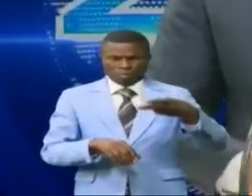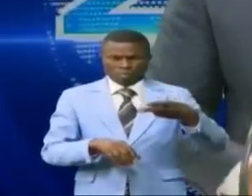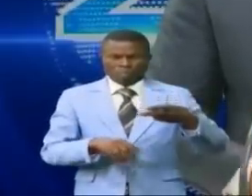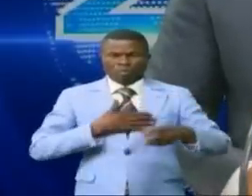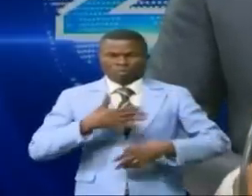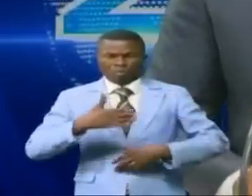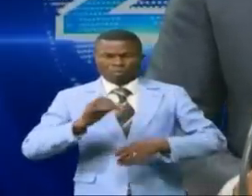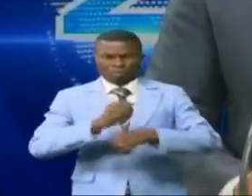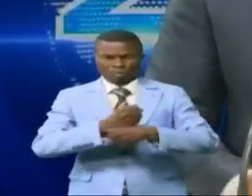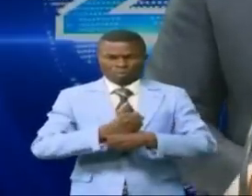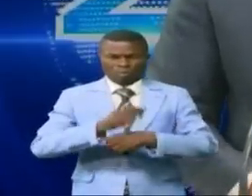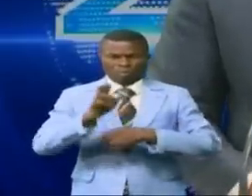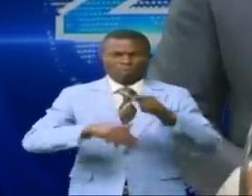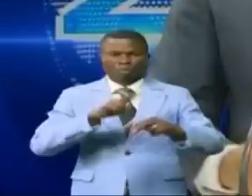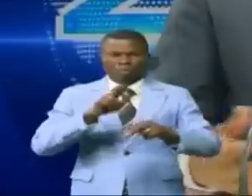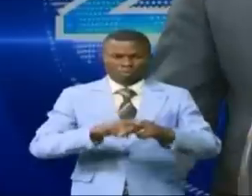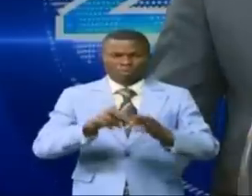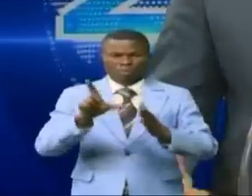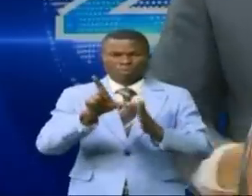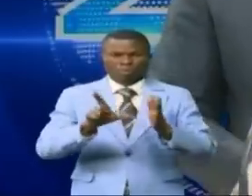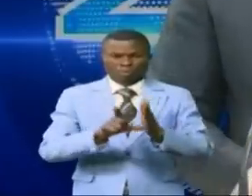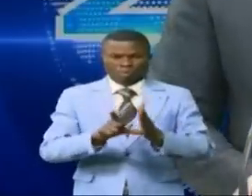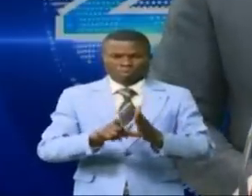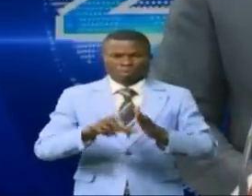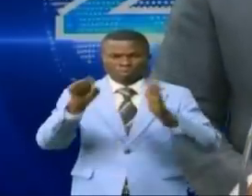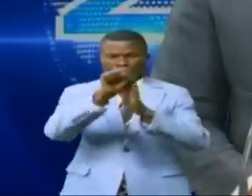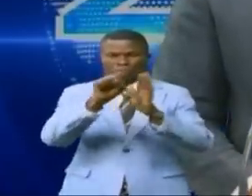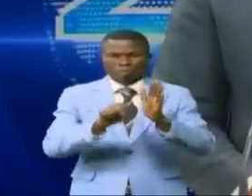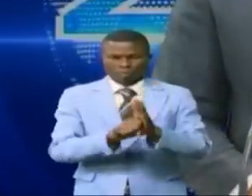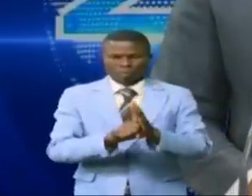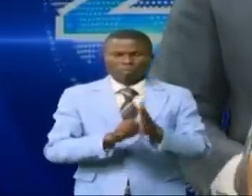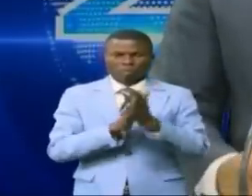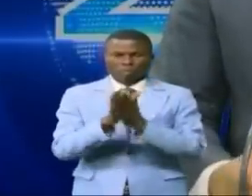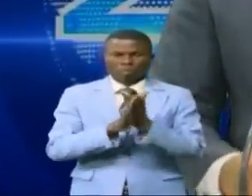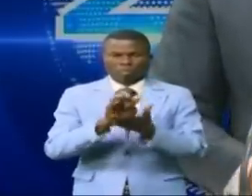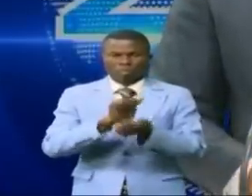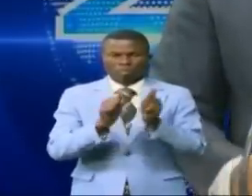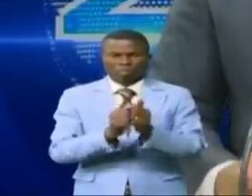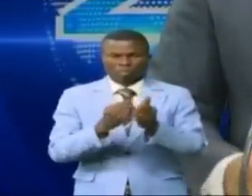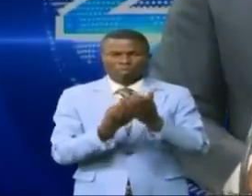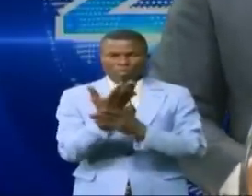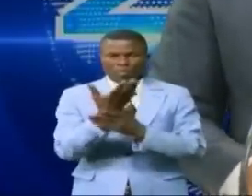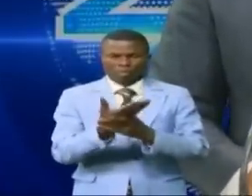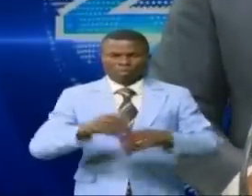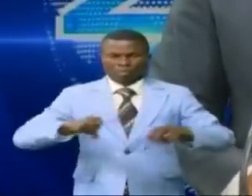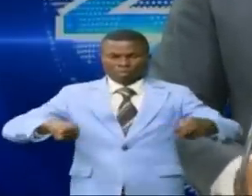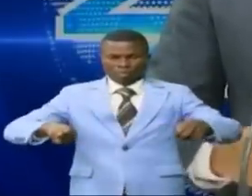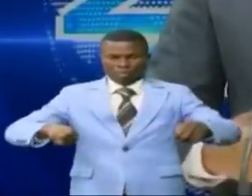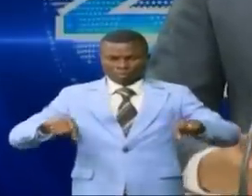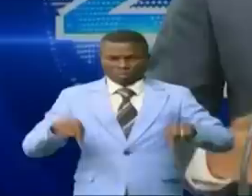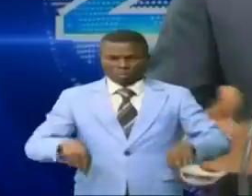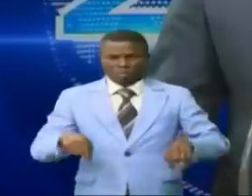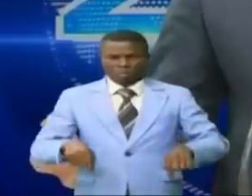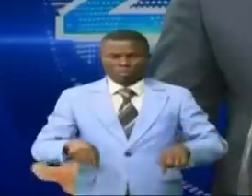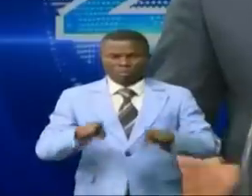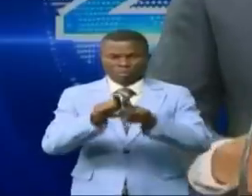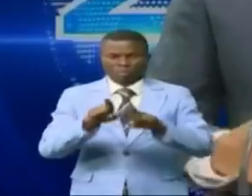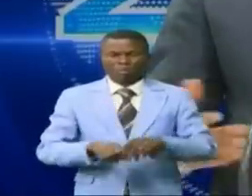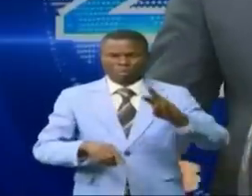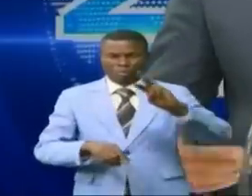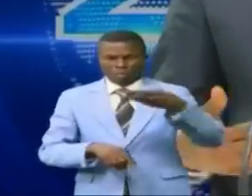d'essayer d'établir des normes et des statistiques en ce qui concerne la production des précurseurs des batteries et